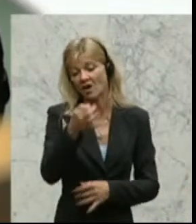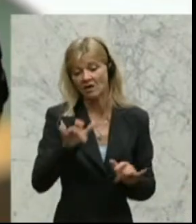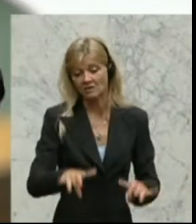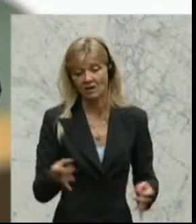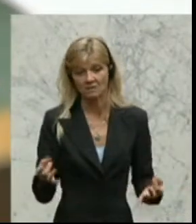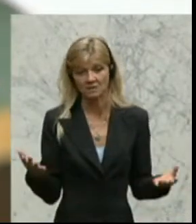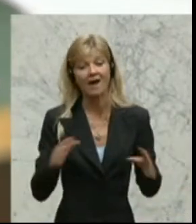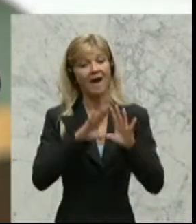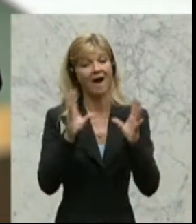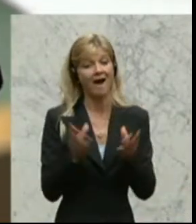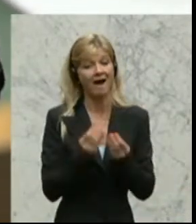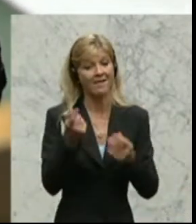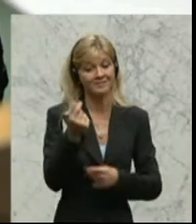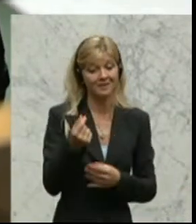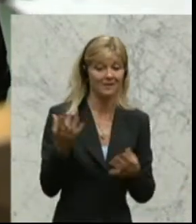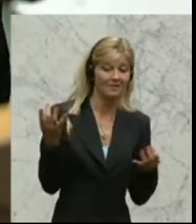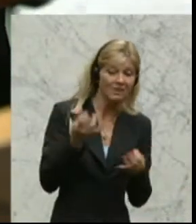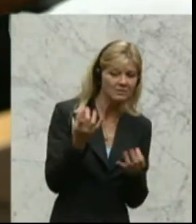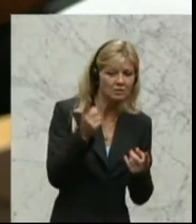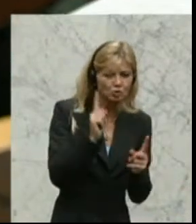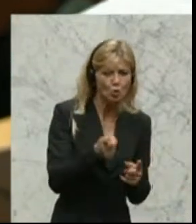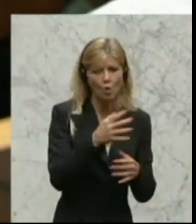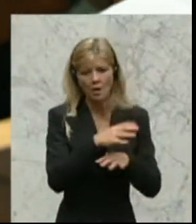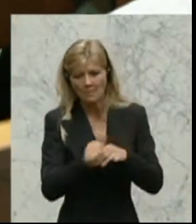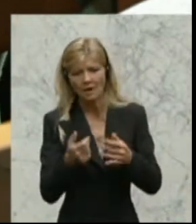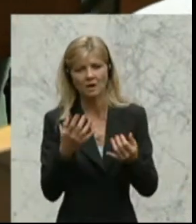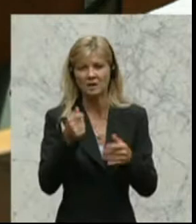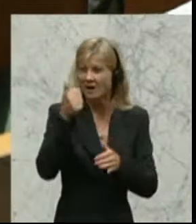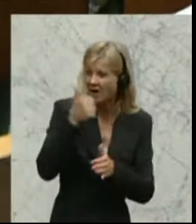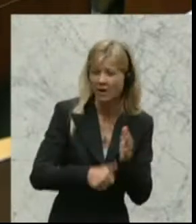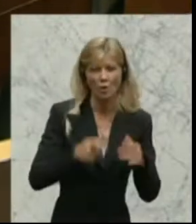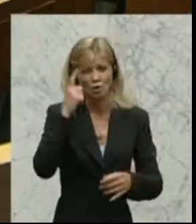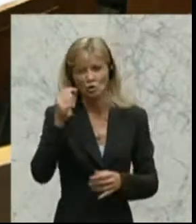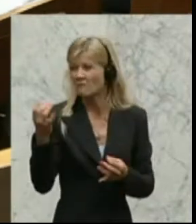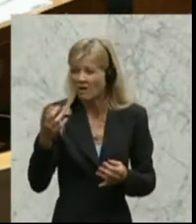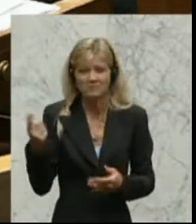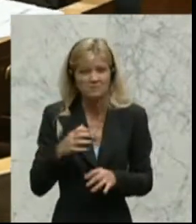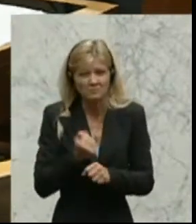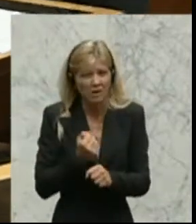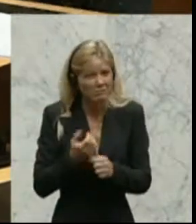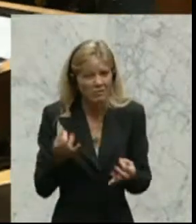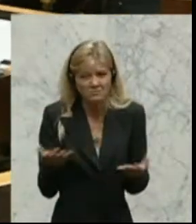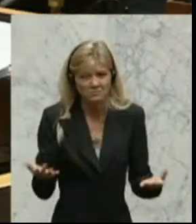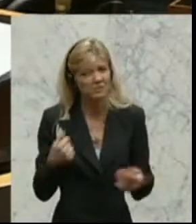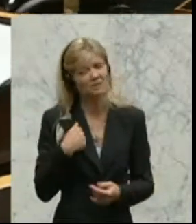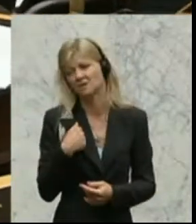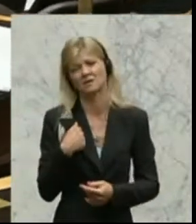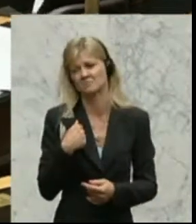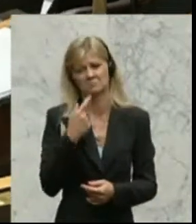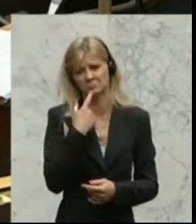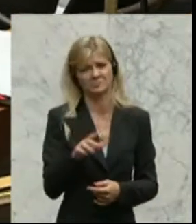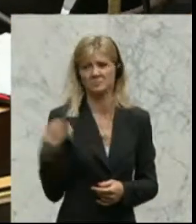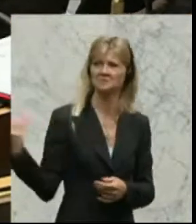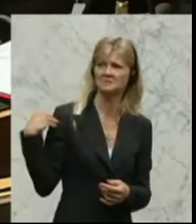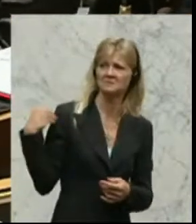diesen Rekordsteuern passiert. Und ich lasse mir nicht sagen, dass das alles gut verwendetes Geld ist. Das fließt alles nicht in